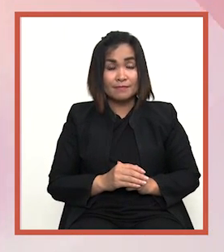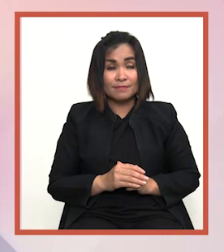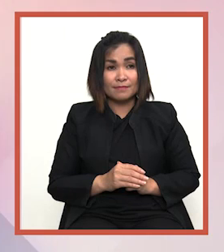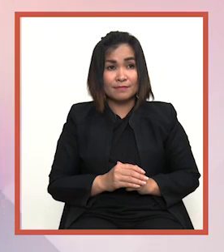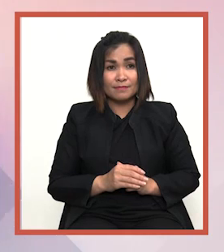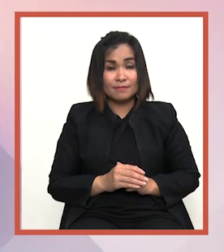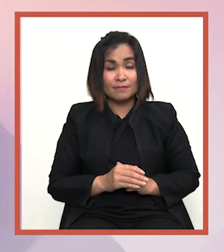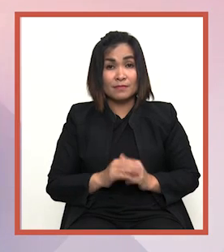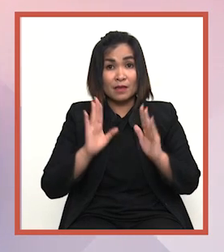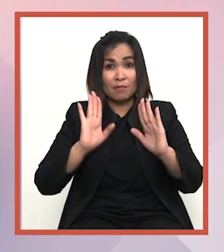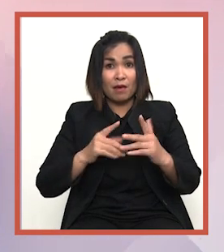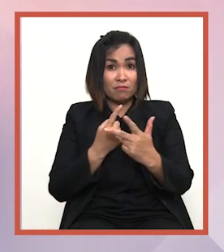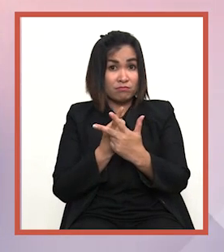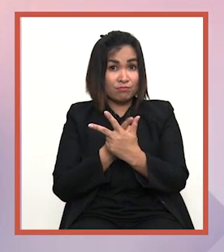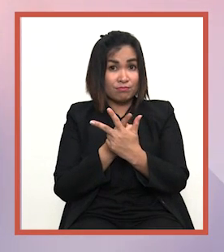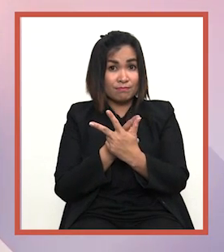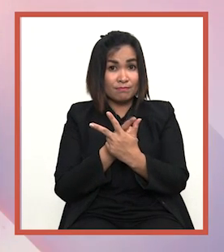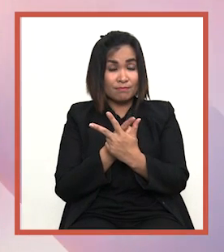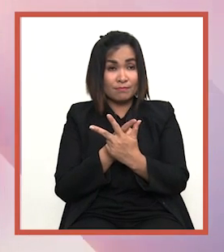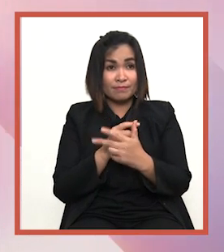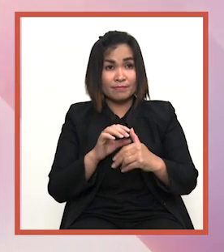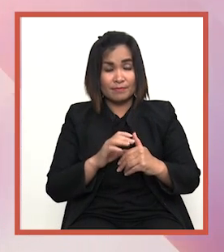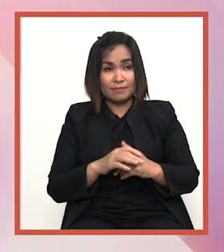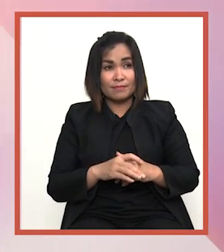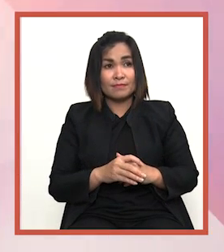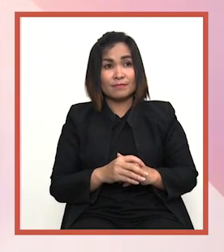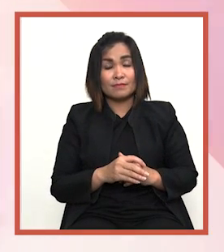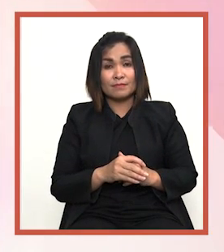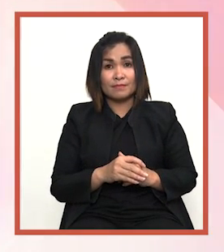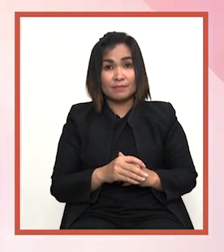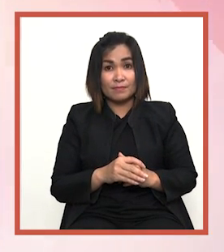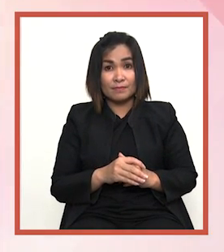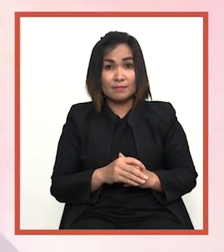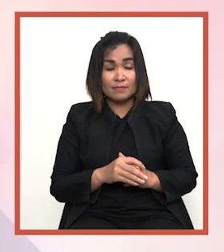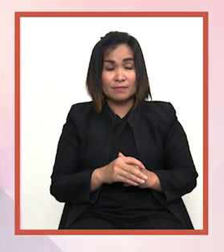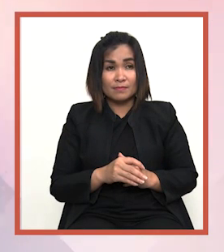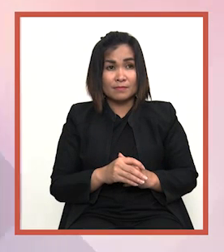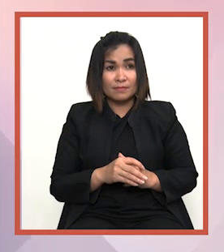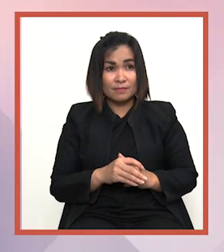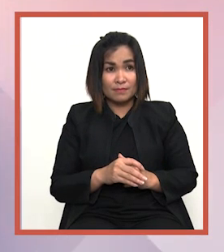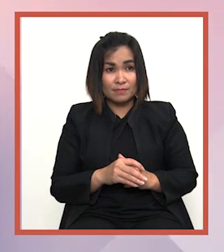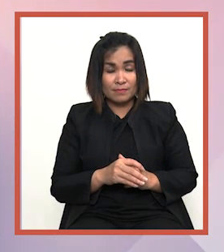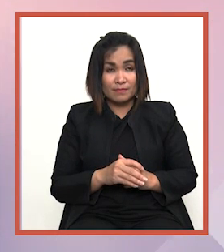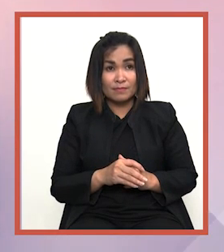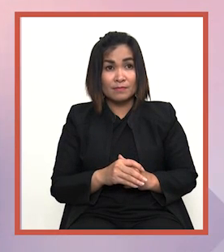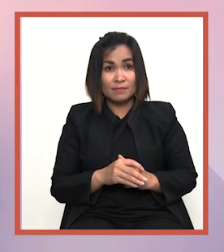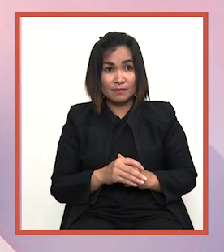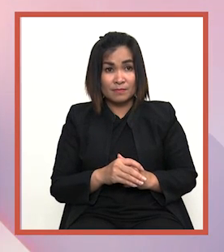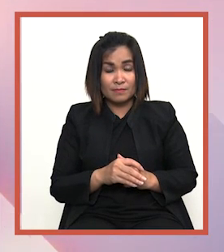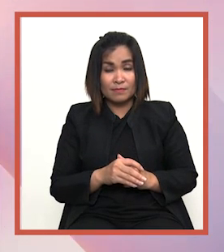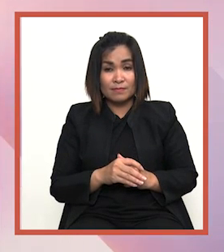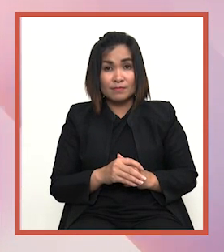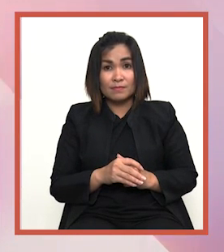ายในจะเป็นสัญลักษณ์ของสวิตช์นะครับที่ใช้สำหรับมือกดนั่นเองนะครับนะเป็นสัญลักษณ์ของสวิตช์มือกดนั่นเอง